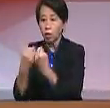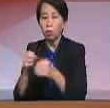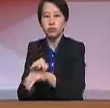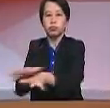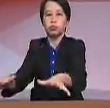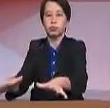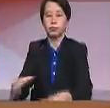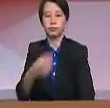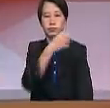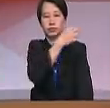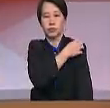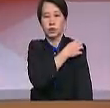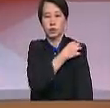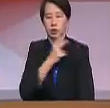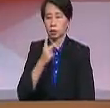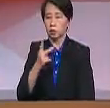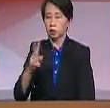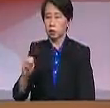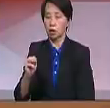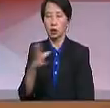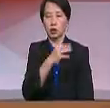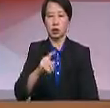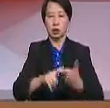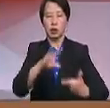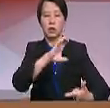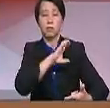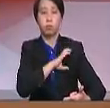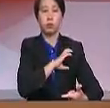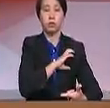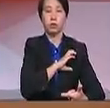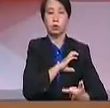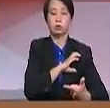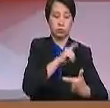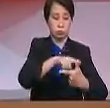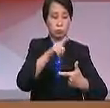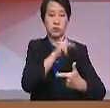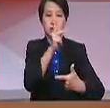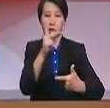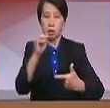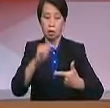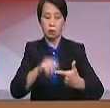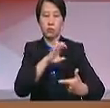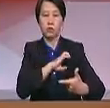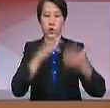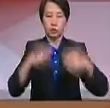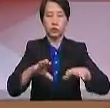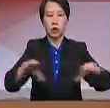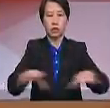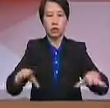Kementerian Kesihatan Malaysia ataupun KKM bersama dengan Polis Diraja Malaysia, PDRM, telah membuat